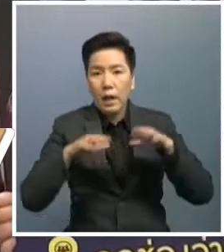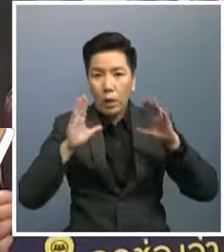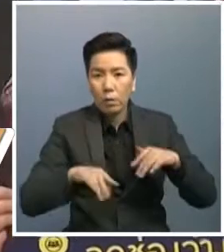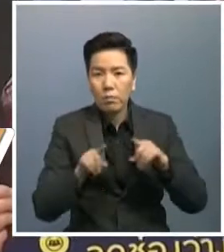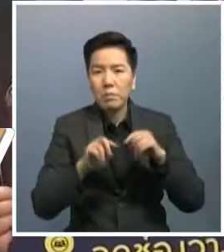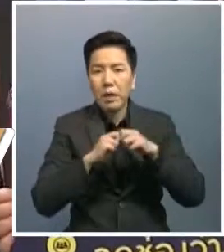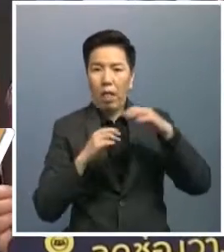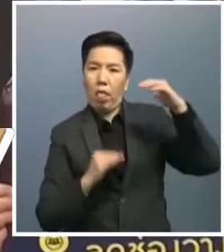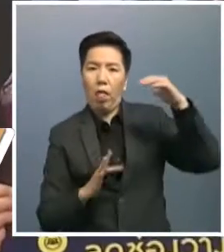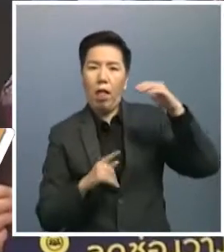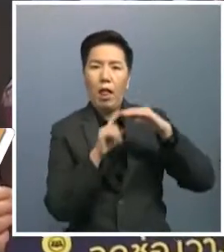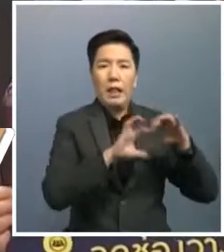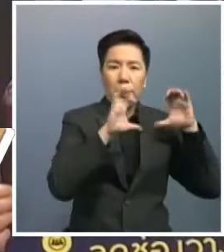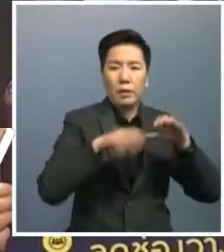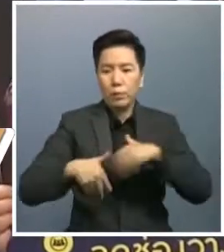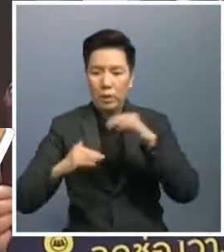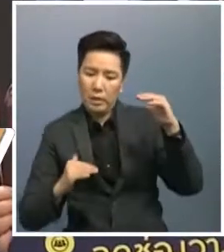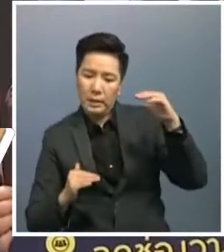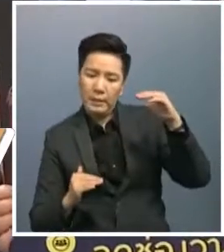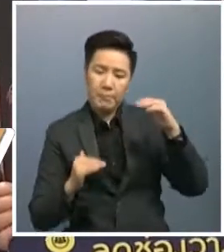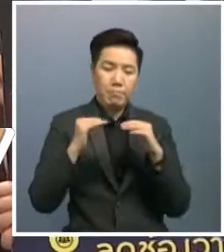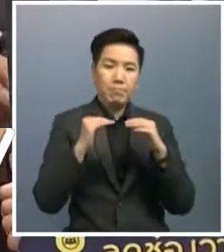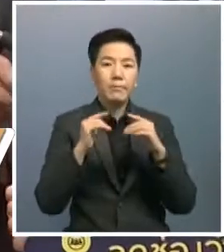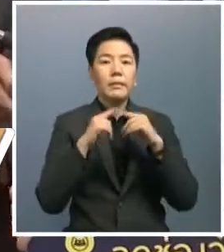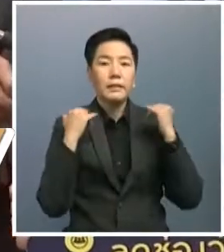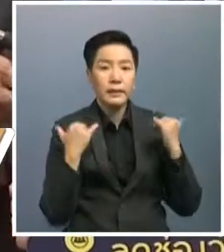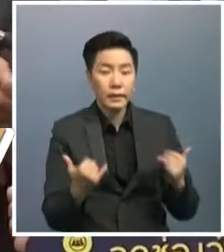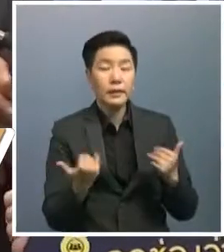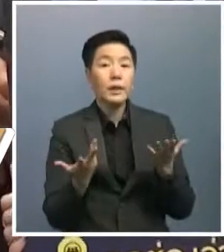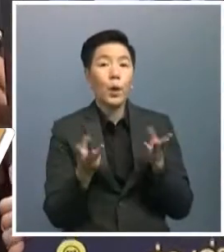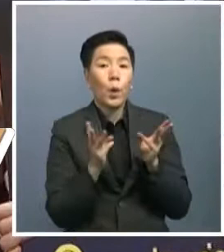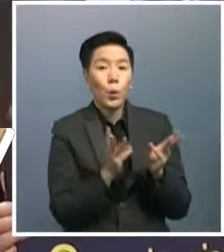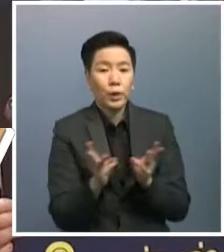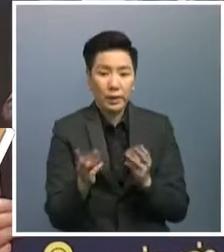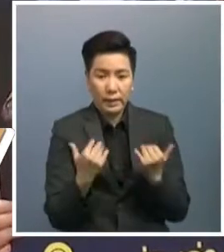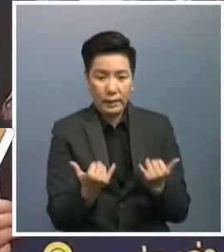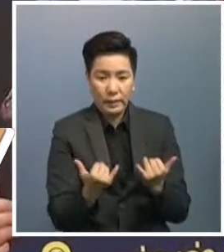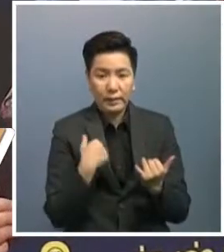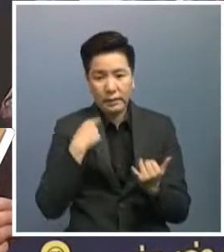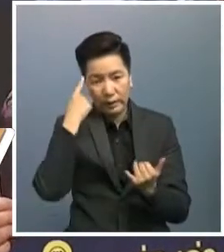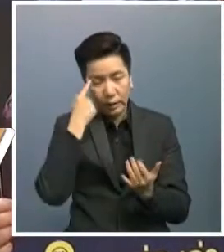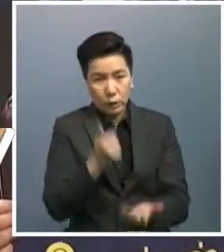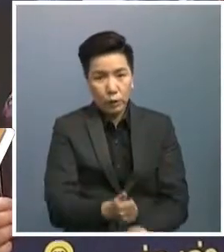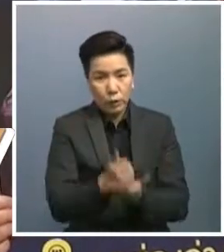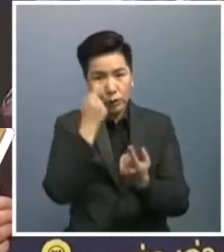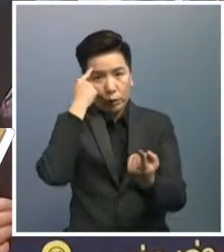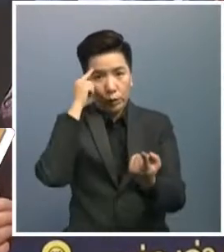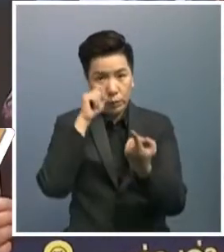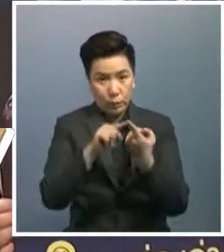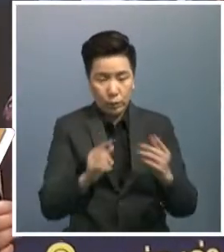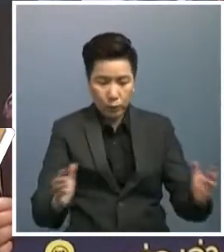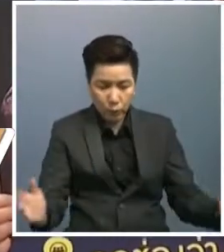ของการทำงานระหว่างภาครัฐกับประชาชนโดยร่างพระราชบัญญัติดังกล่าวนอกจากจะมีวัตถุประสงค์เพื่อซึ่งส่งเสริม